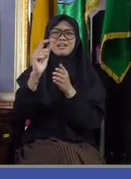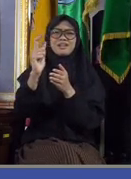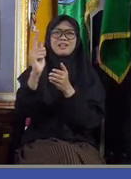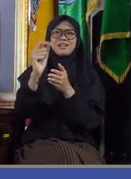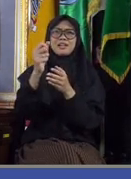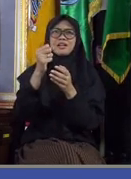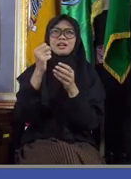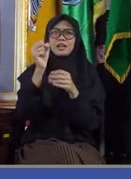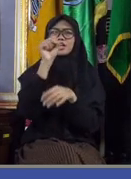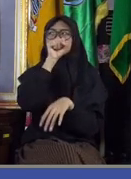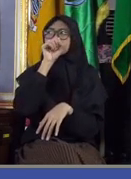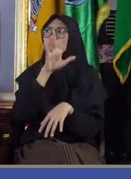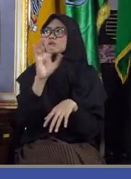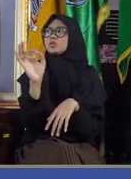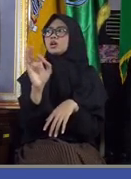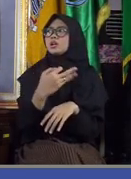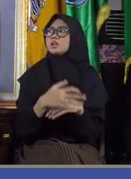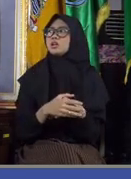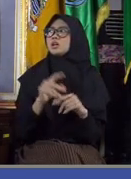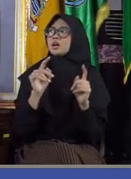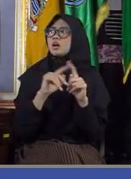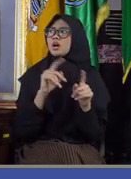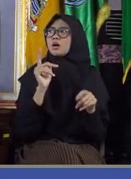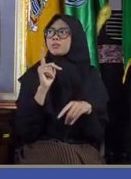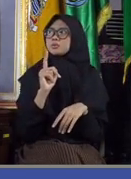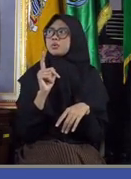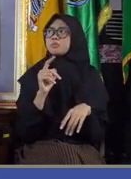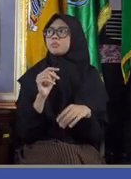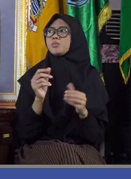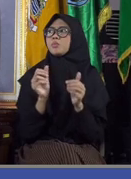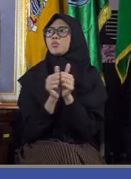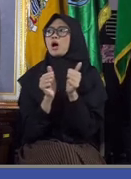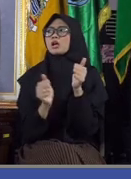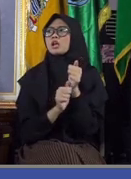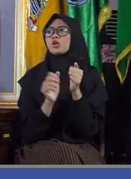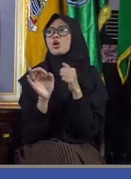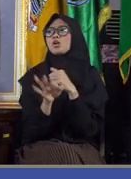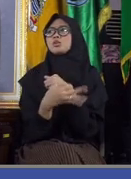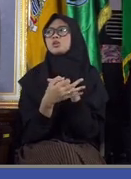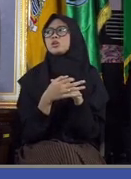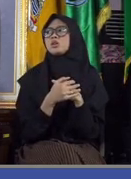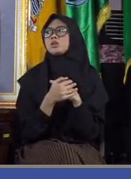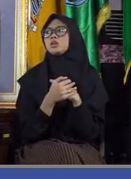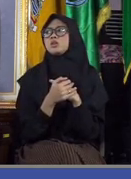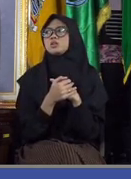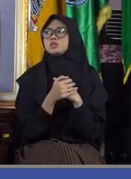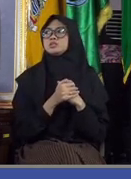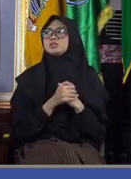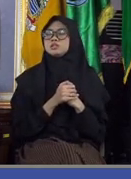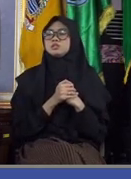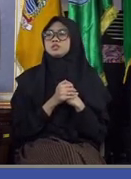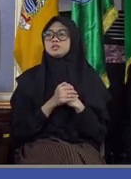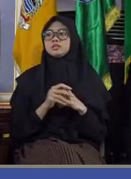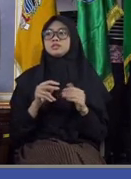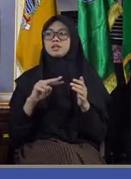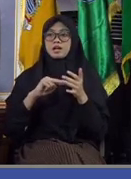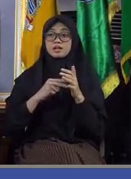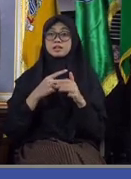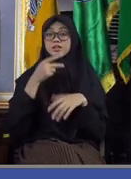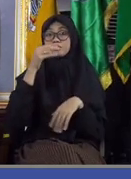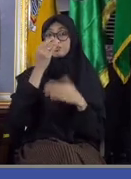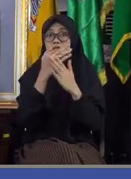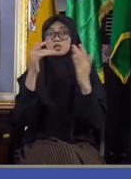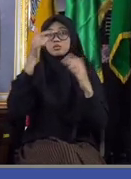ini loh ini Heri karena enggak ada wakilnya Nikon Coba ada waktunya mandi cepet banget eh tenang aja Bro Rakyat sudah cerdas